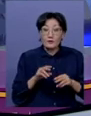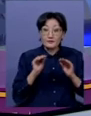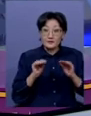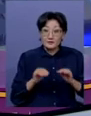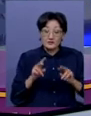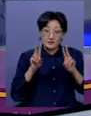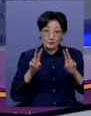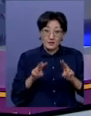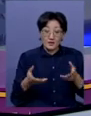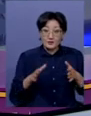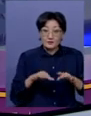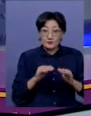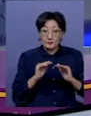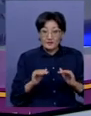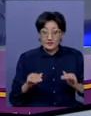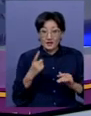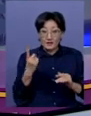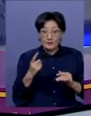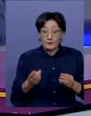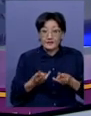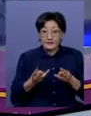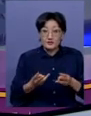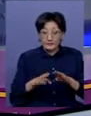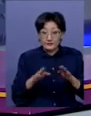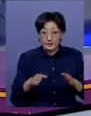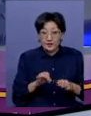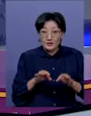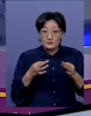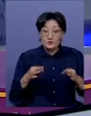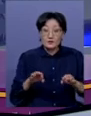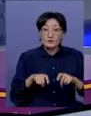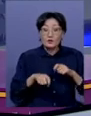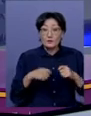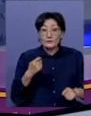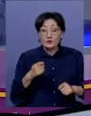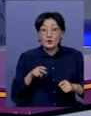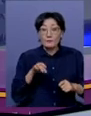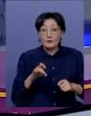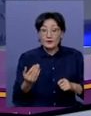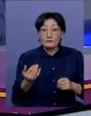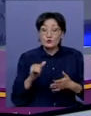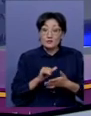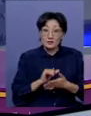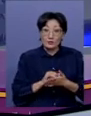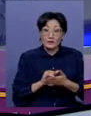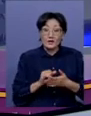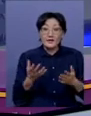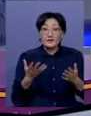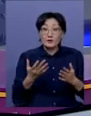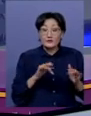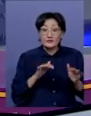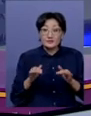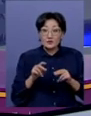предписанные правила, оставляют детей одних при отапливаемой печи и допускают нарушения при ее установке. О том, какие